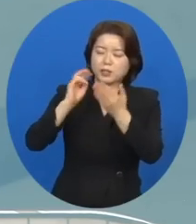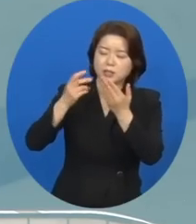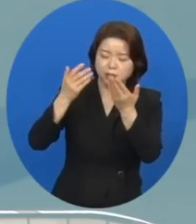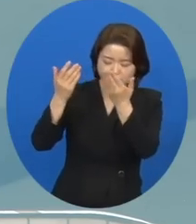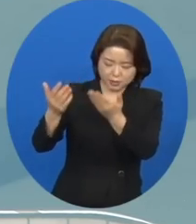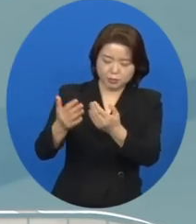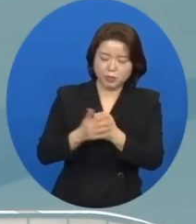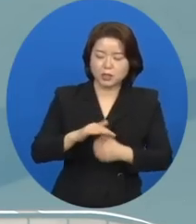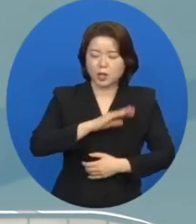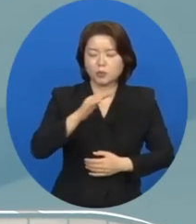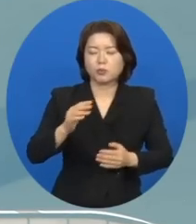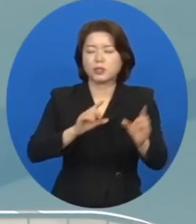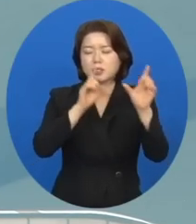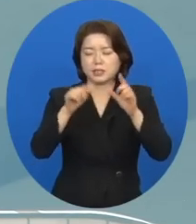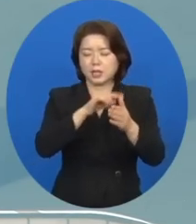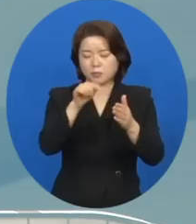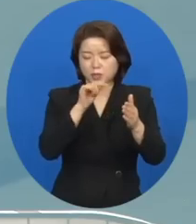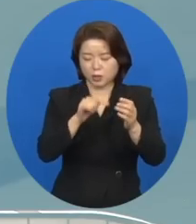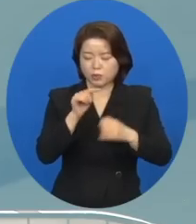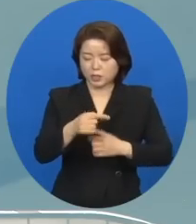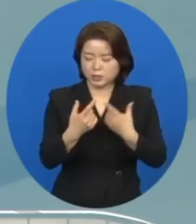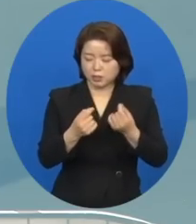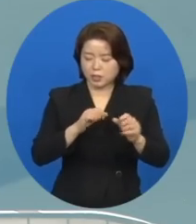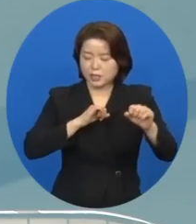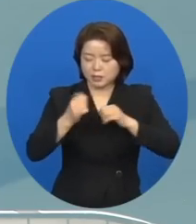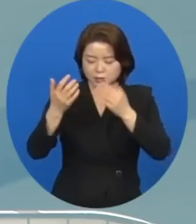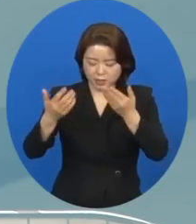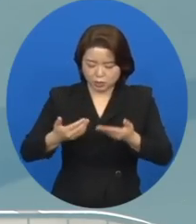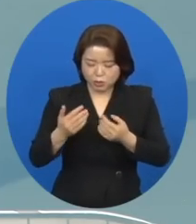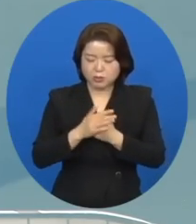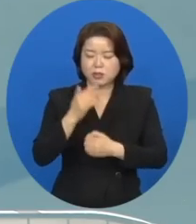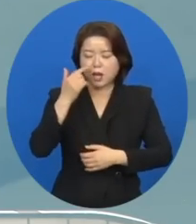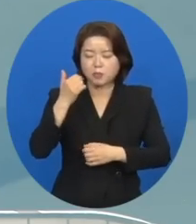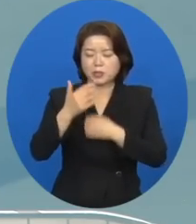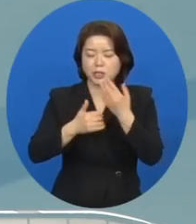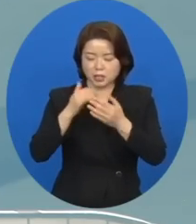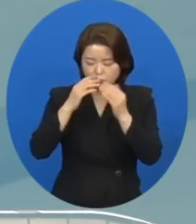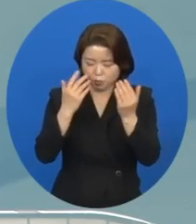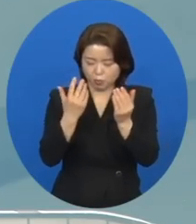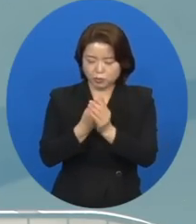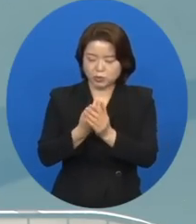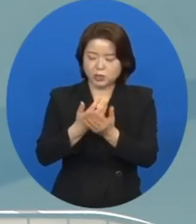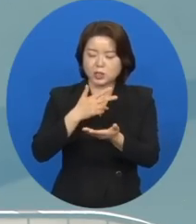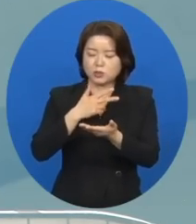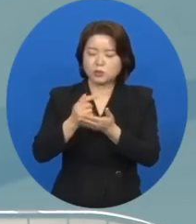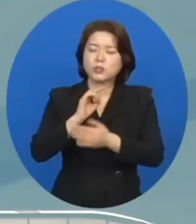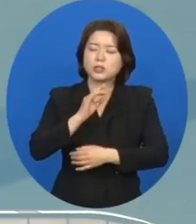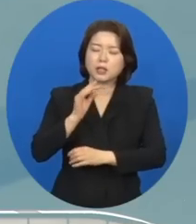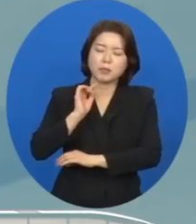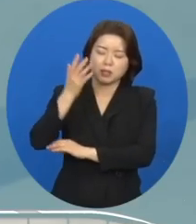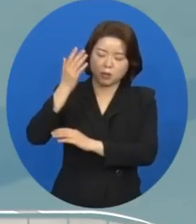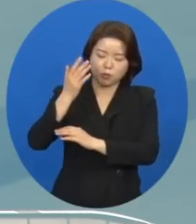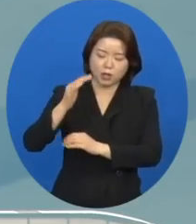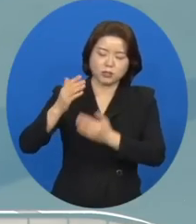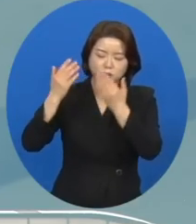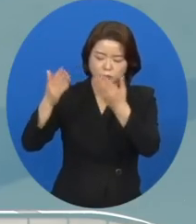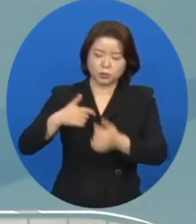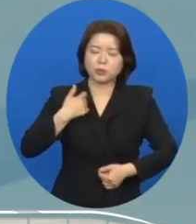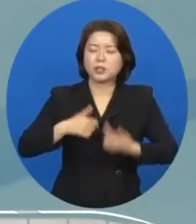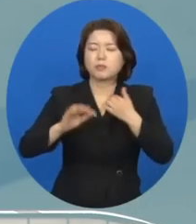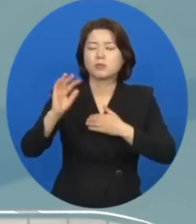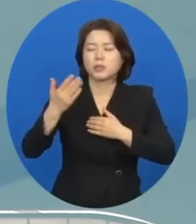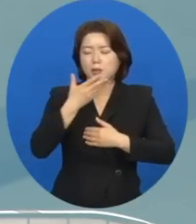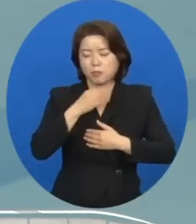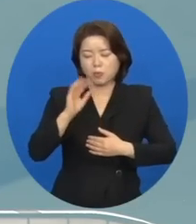찬양합니다. 우리 삶 가운데 그렇게 역사해 주셔서 아버지 하나님 온전히 주님께만 영광이 되며 기쁨이 되는 복된 삶을